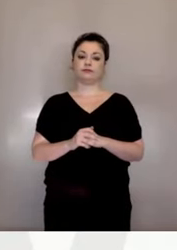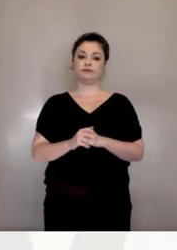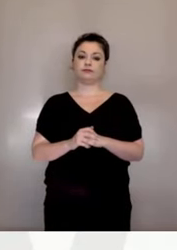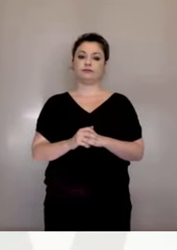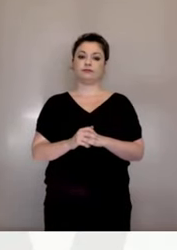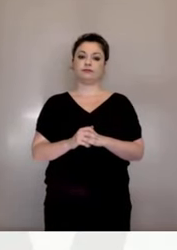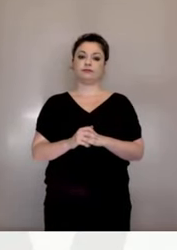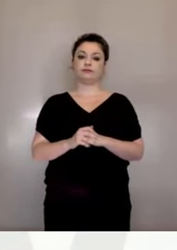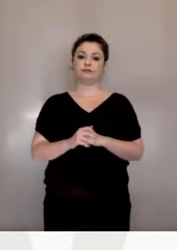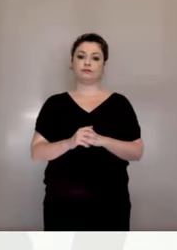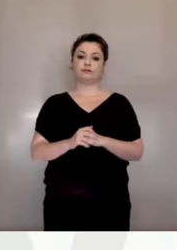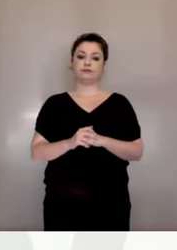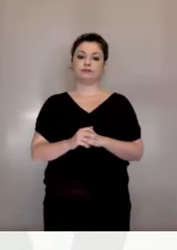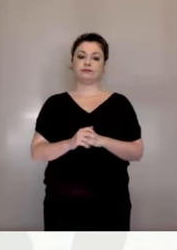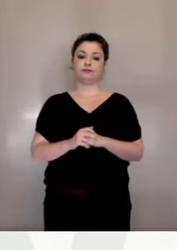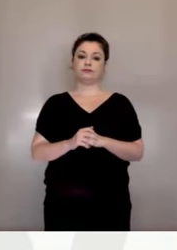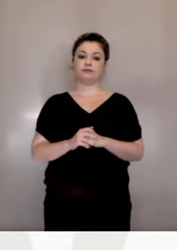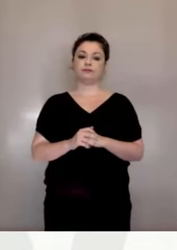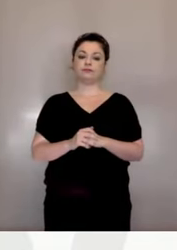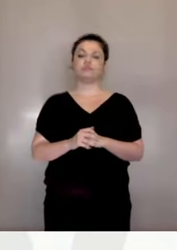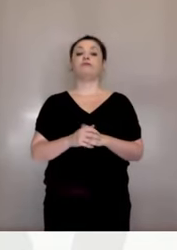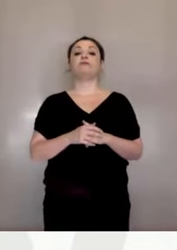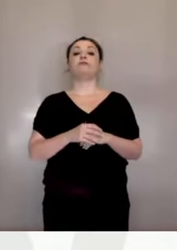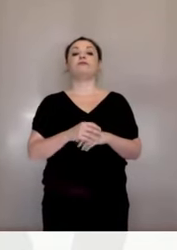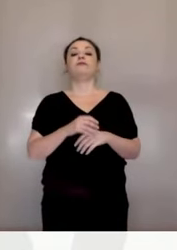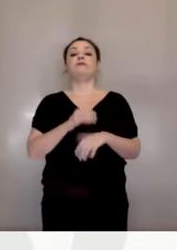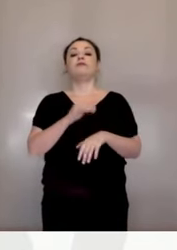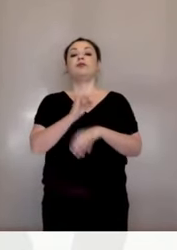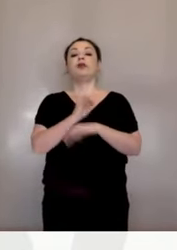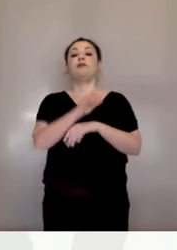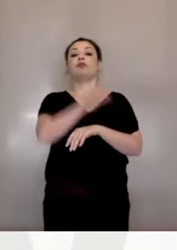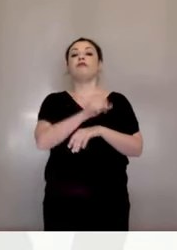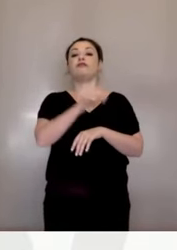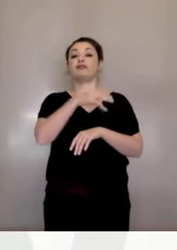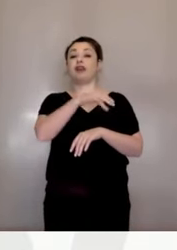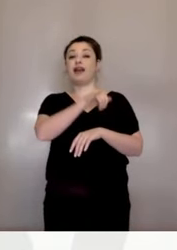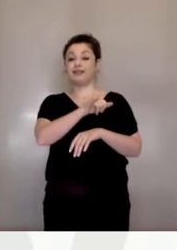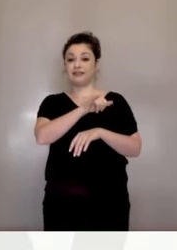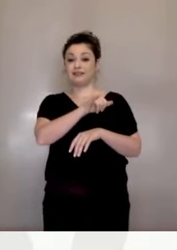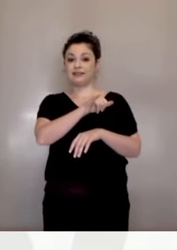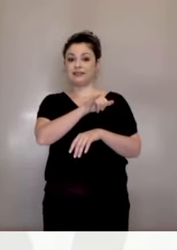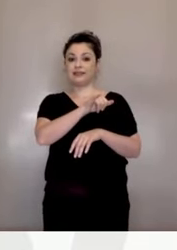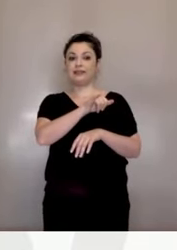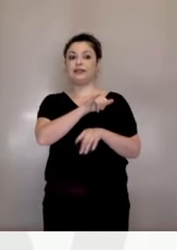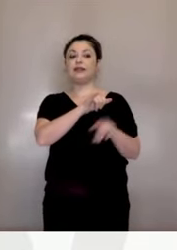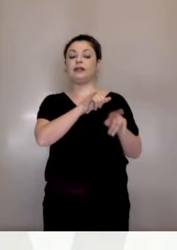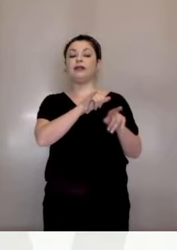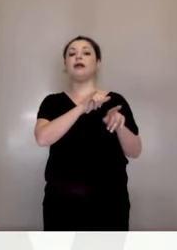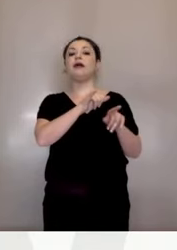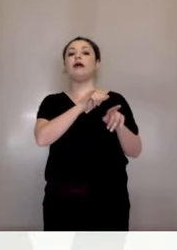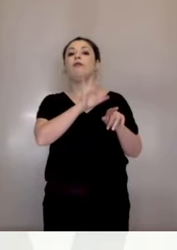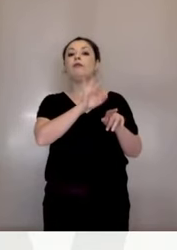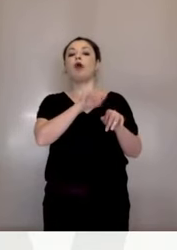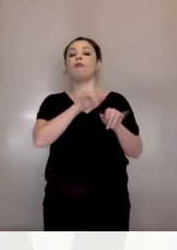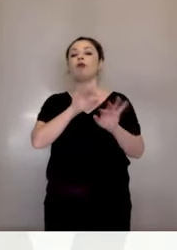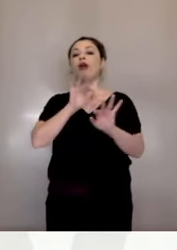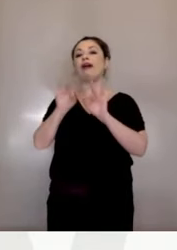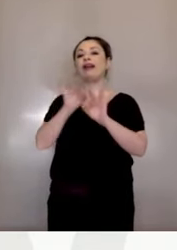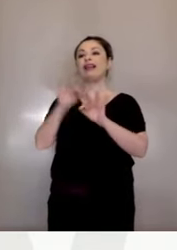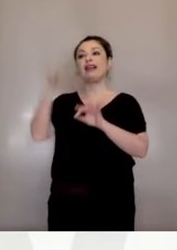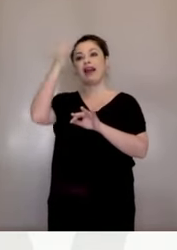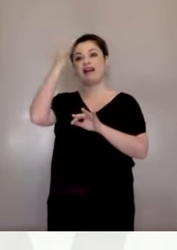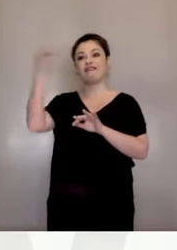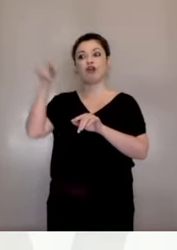de la pensée. Il professeur Nancy muove in realtà proprio da una critica alle filosofie che ricadono